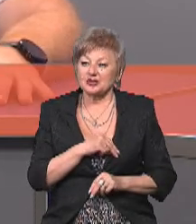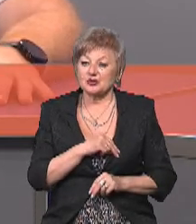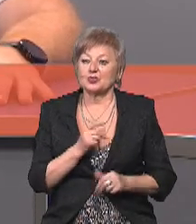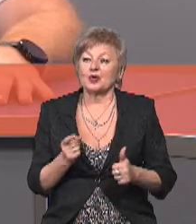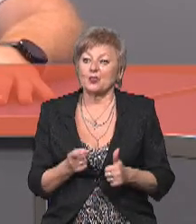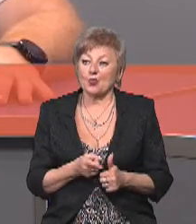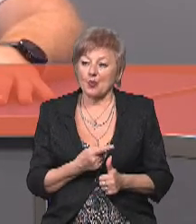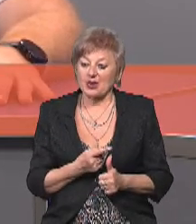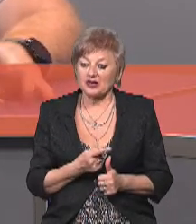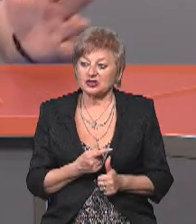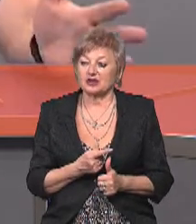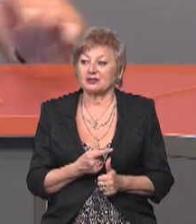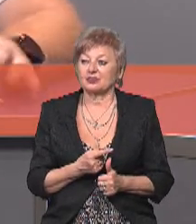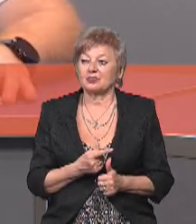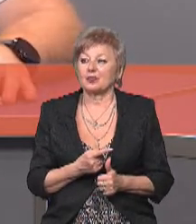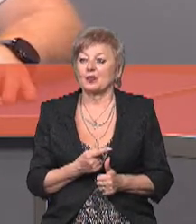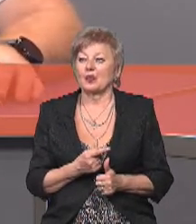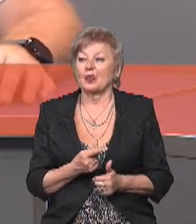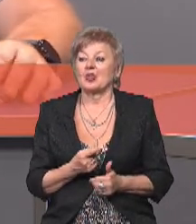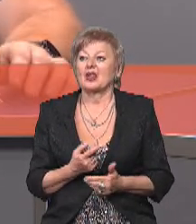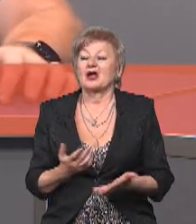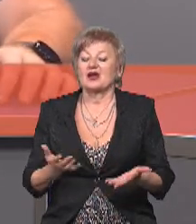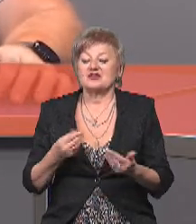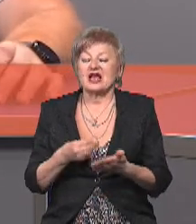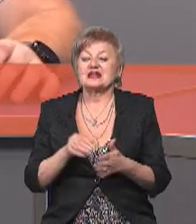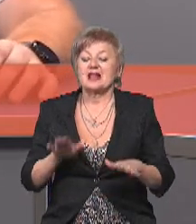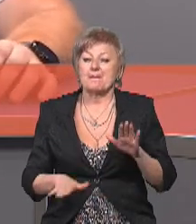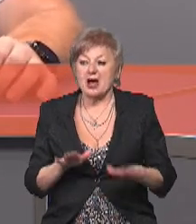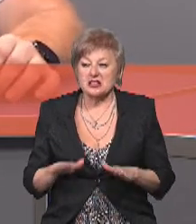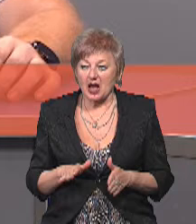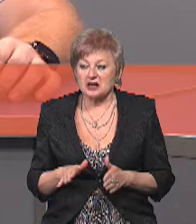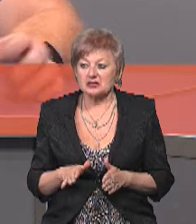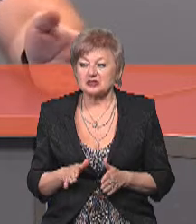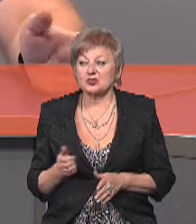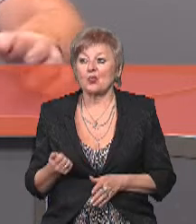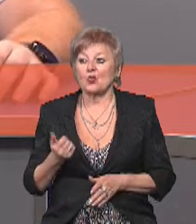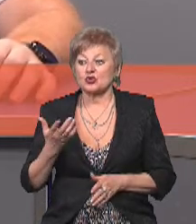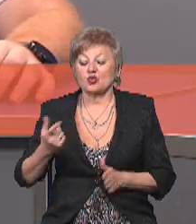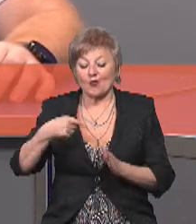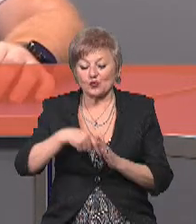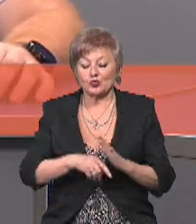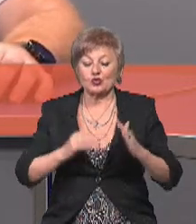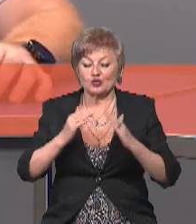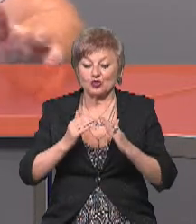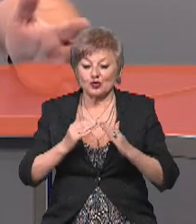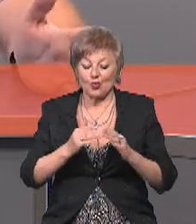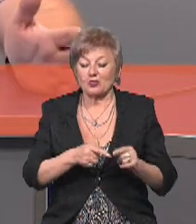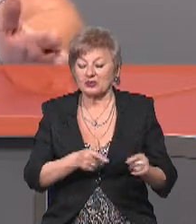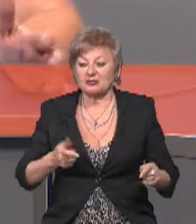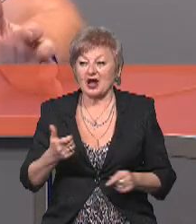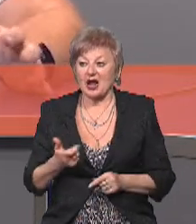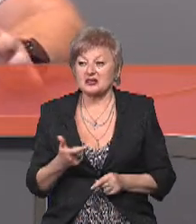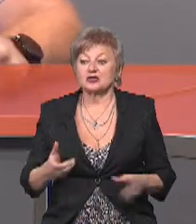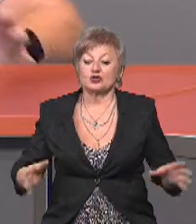по-перше, по поводу там взяти на баланс, оскільки це внутрішньобудинкові мережі, це спільна